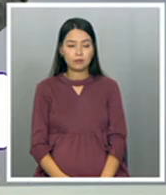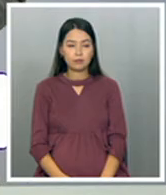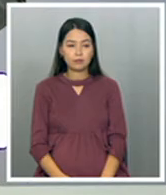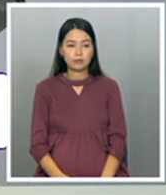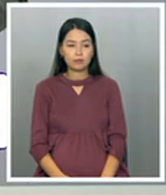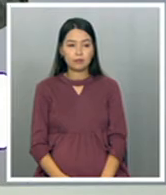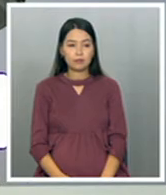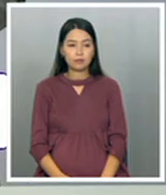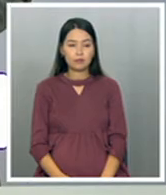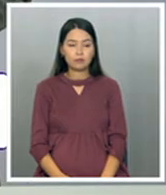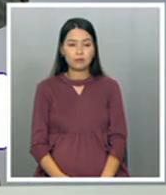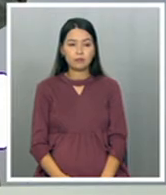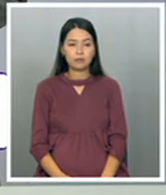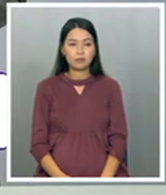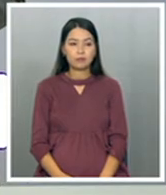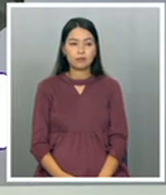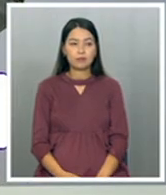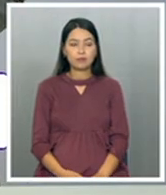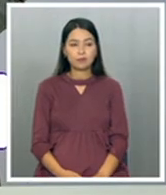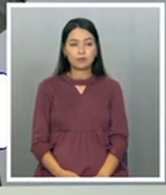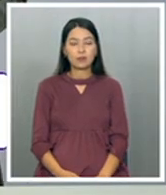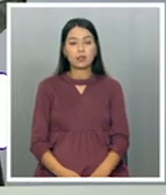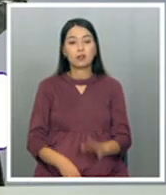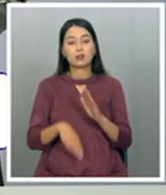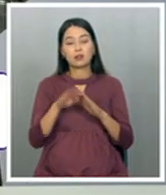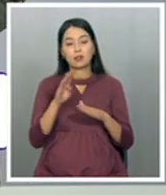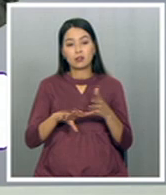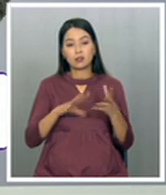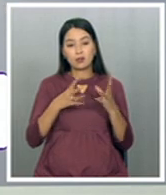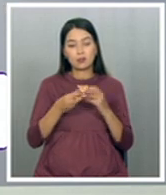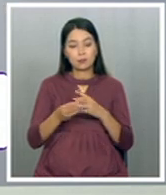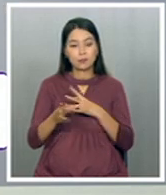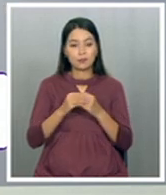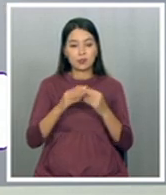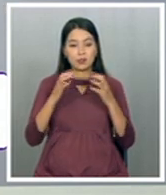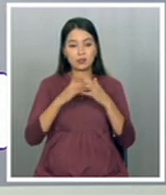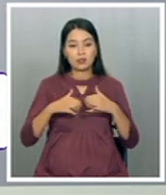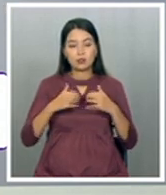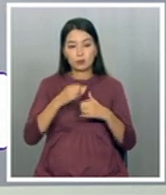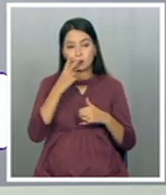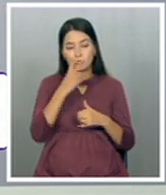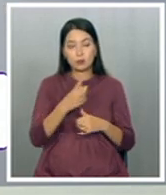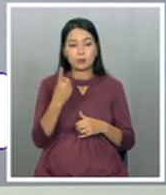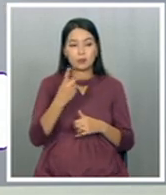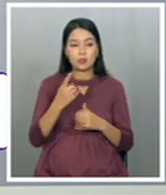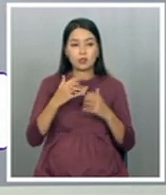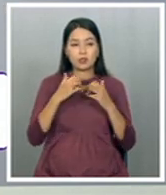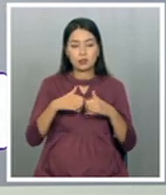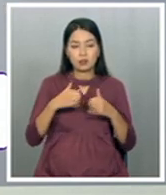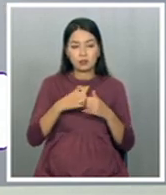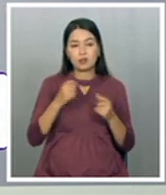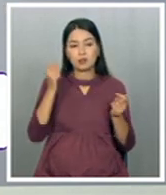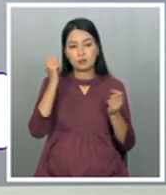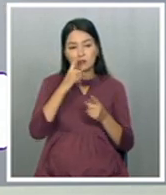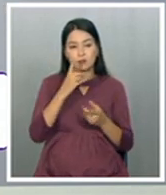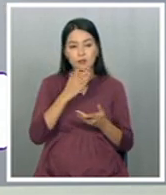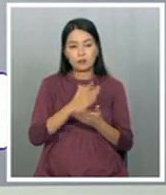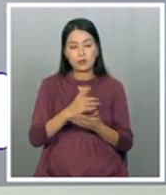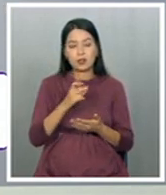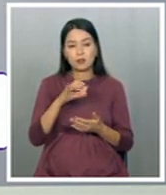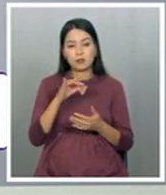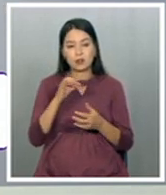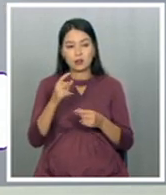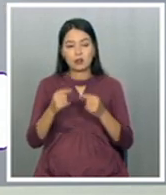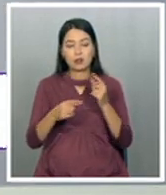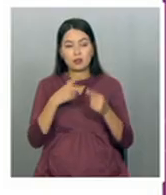Ал енді тәжірибе нәтижесін бірге талдап көрейік. Демек, бізде бірінші зерттеу нысанымыз спатифилиум өсімдігі